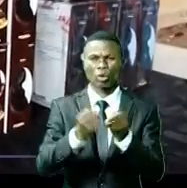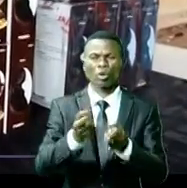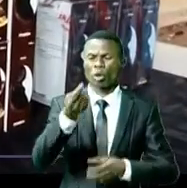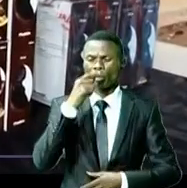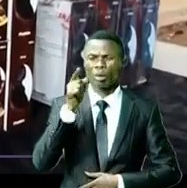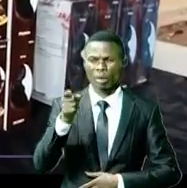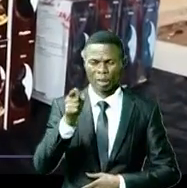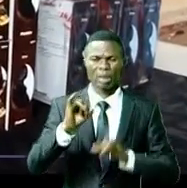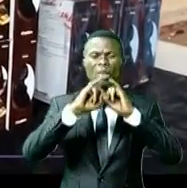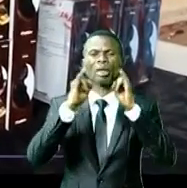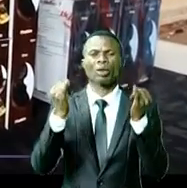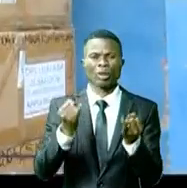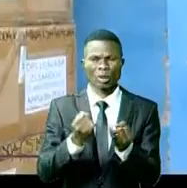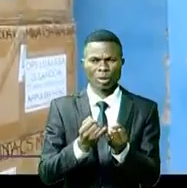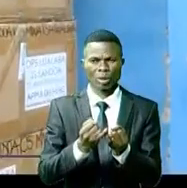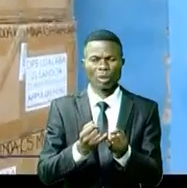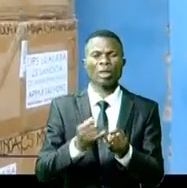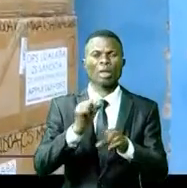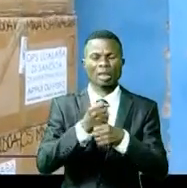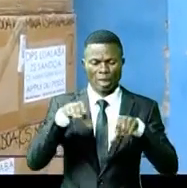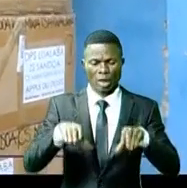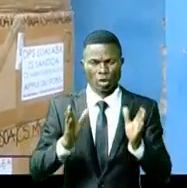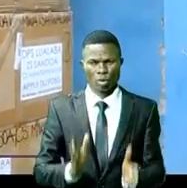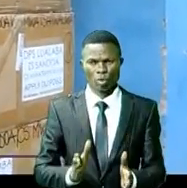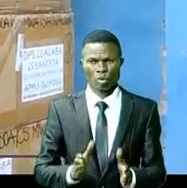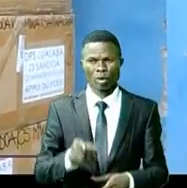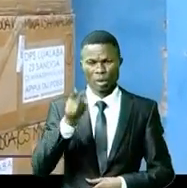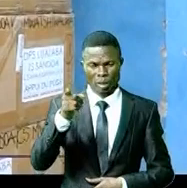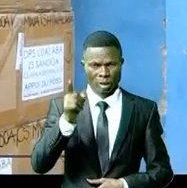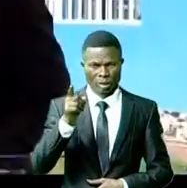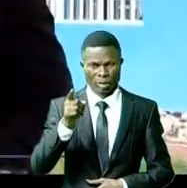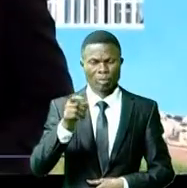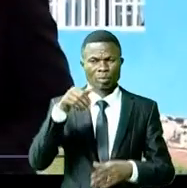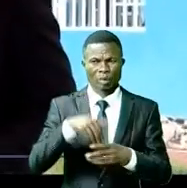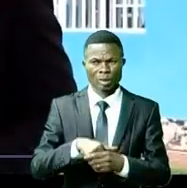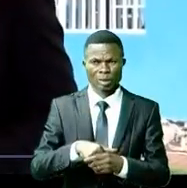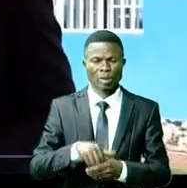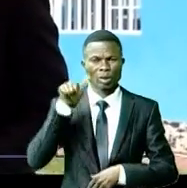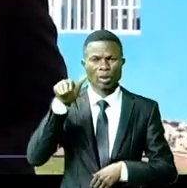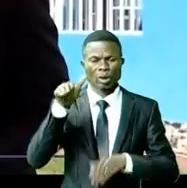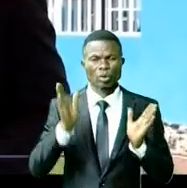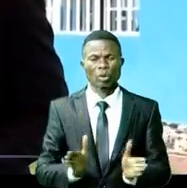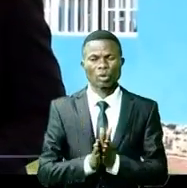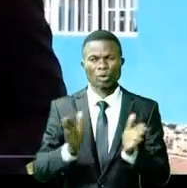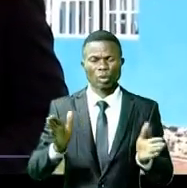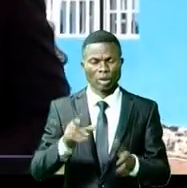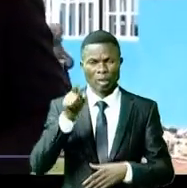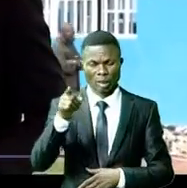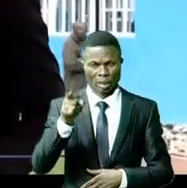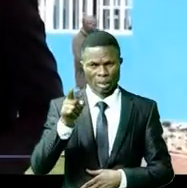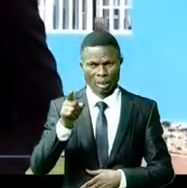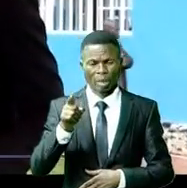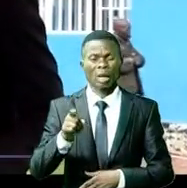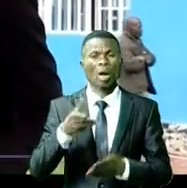pharmaceutique industrielle purement congolaise Fatkin, qui a, au travers son directeur général Dona Kambale, fait